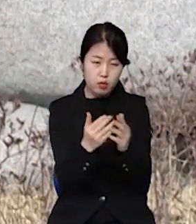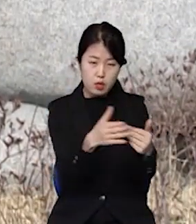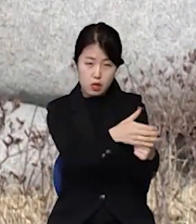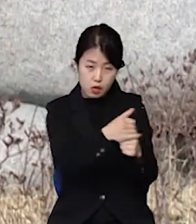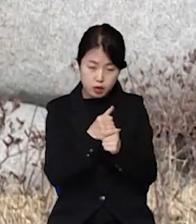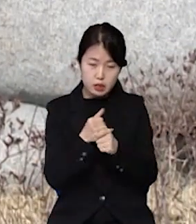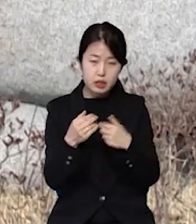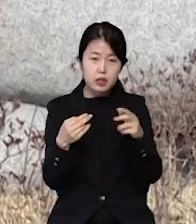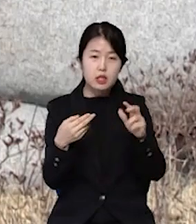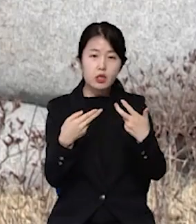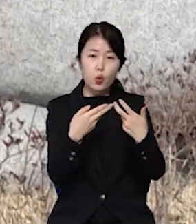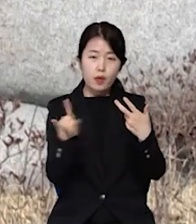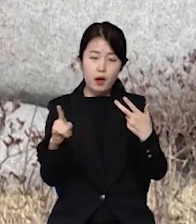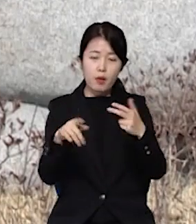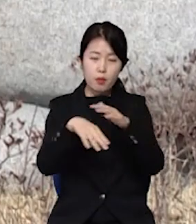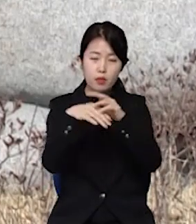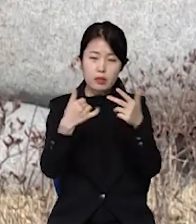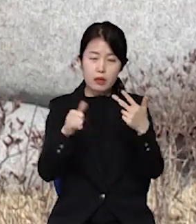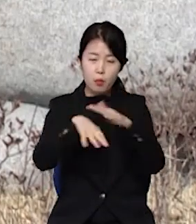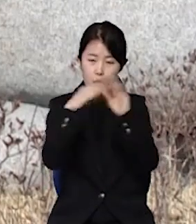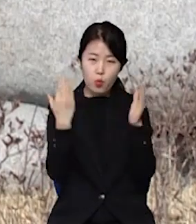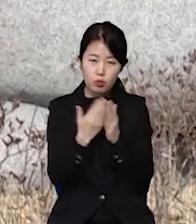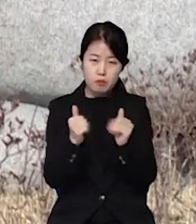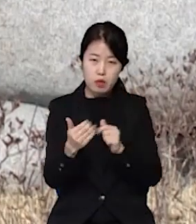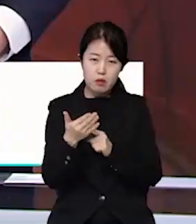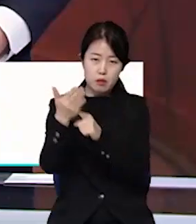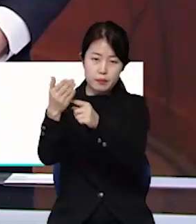송치했습니다. KBC 구영슬입니다.